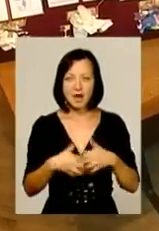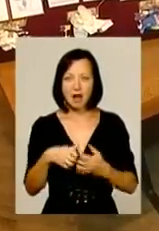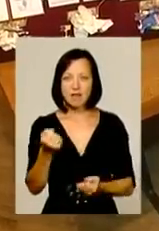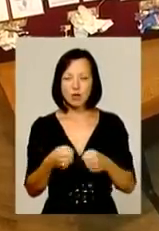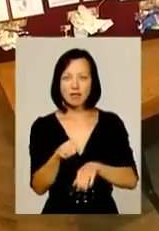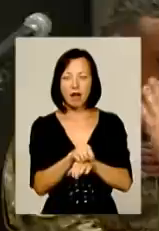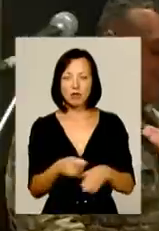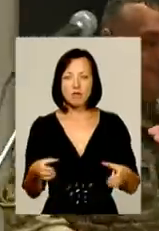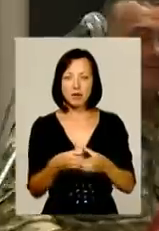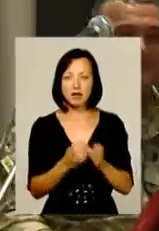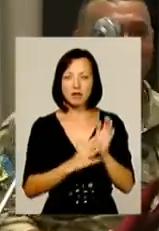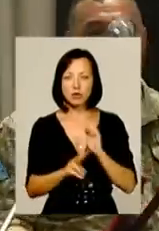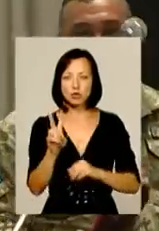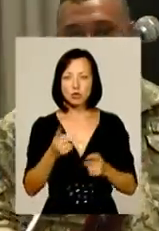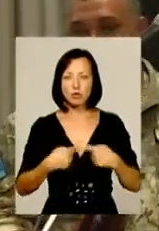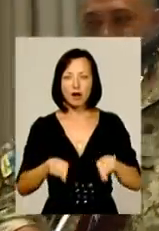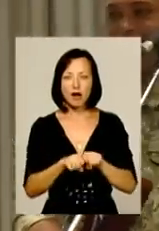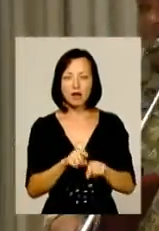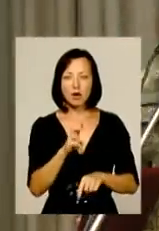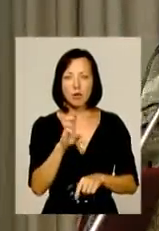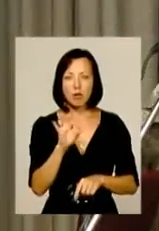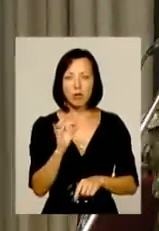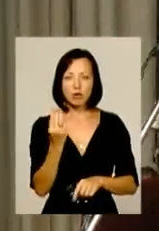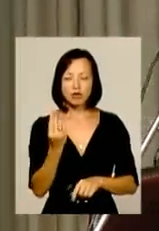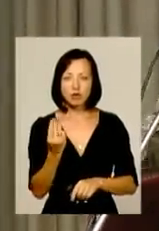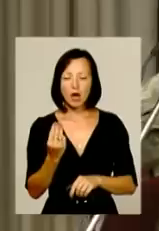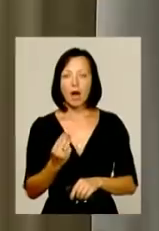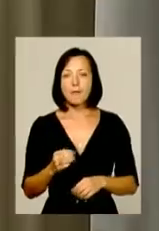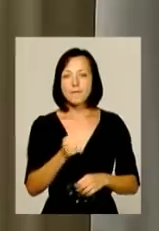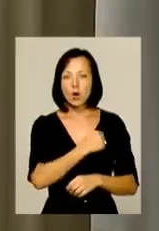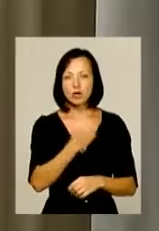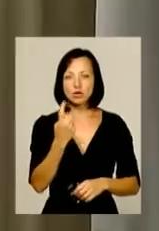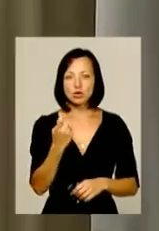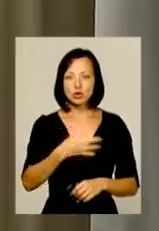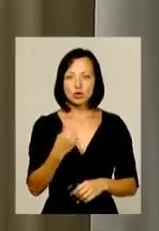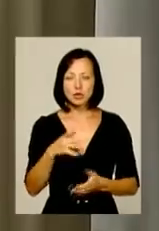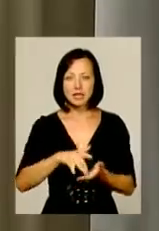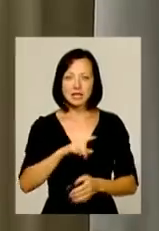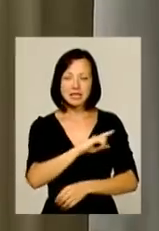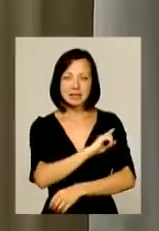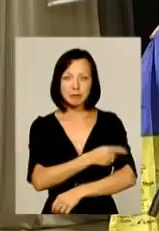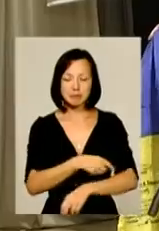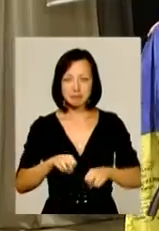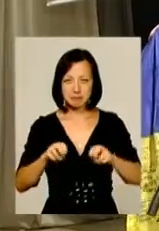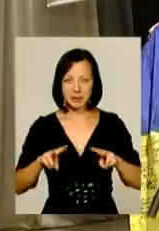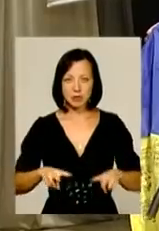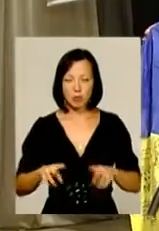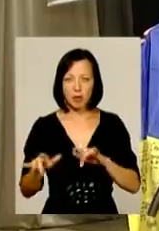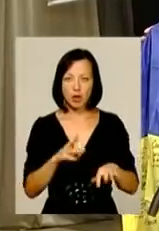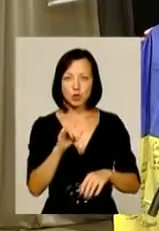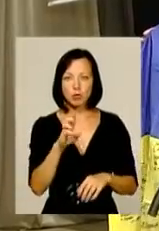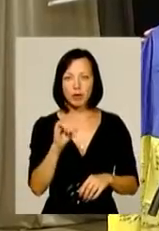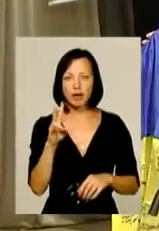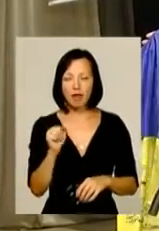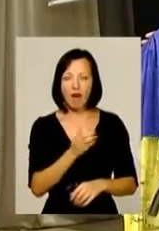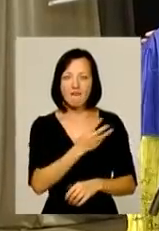танкового батальйону 92-ї бригади Віталій Борщ, боєць 142-го центру сил спецоперацій Сергій Дубина, волонтер Олександр